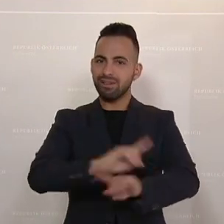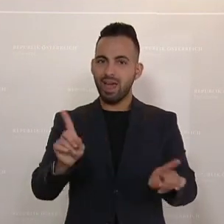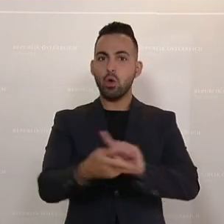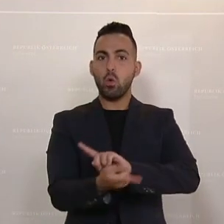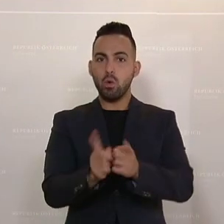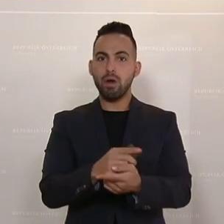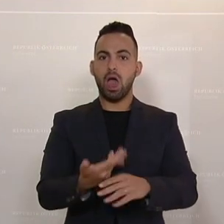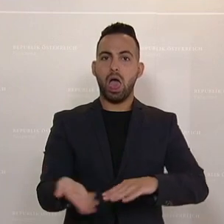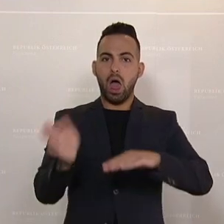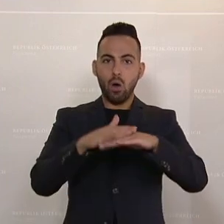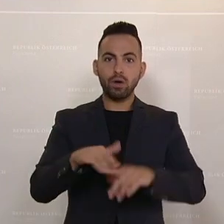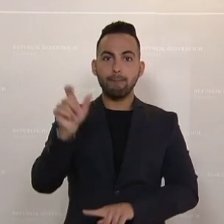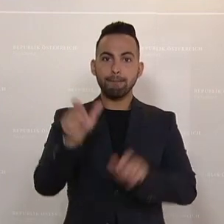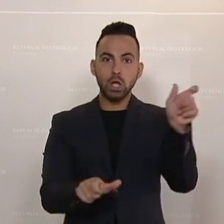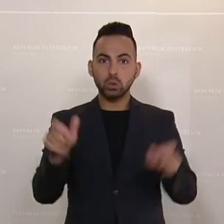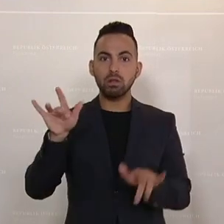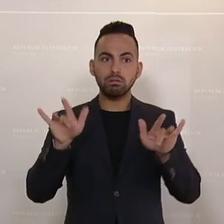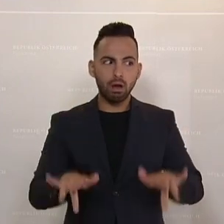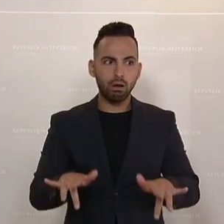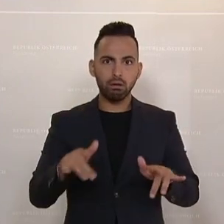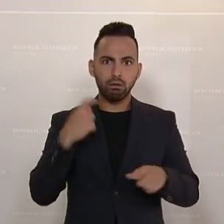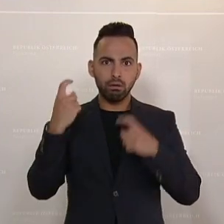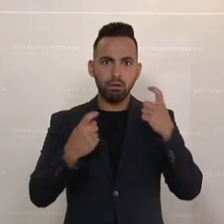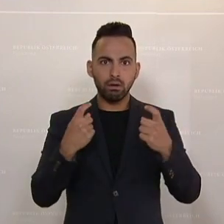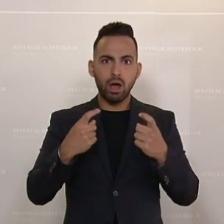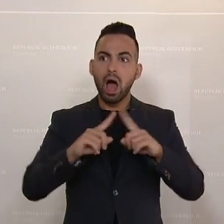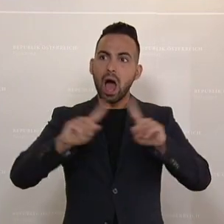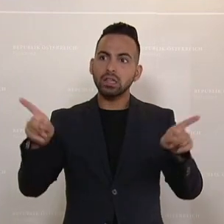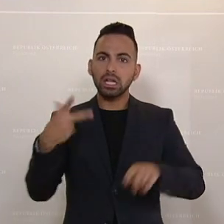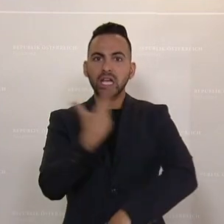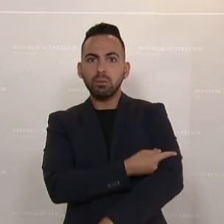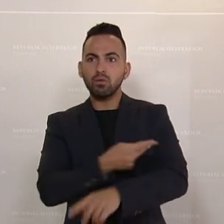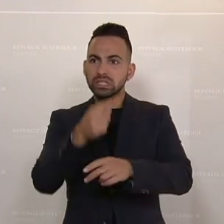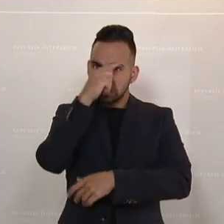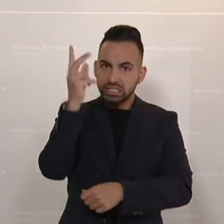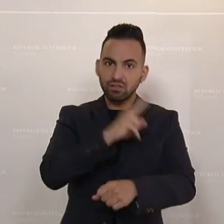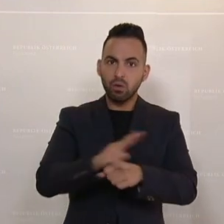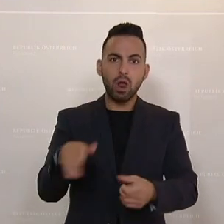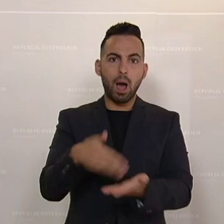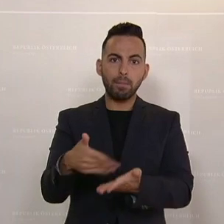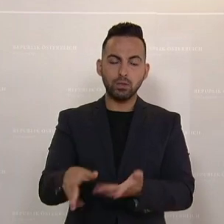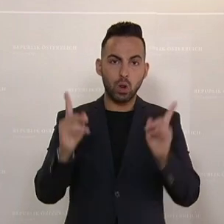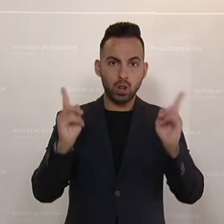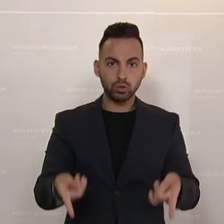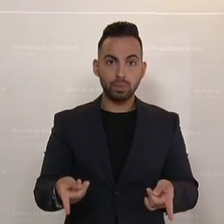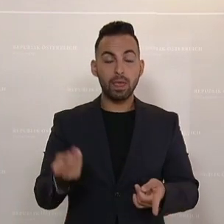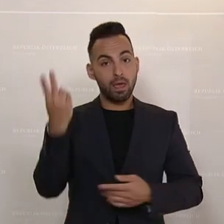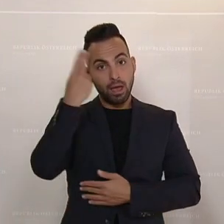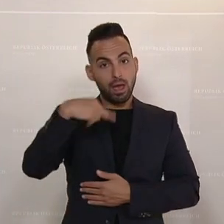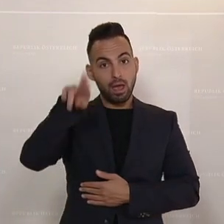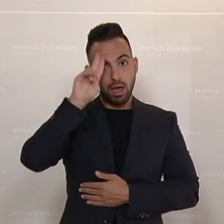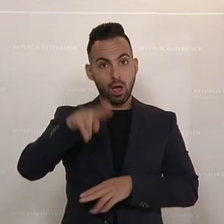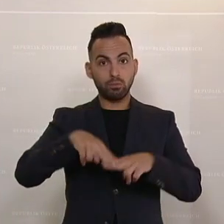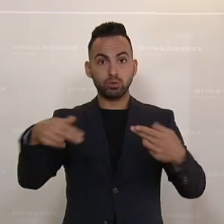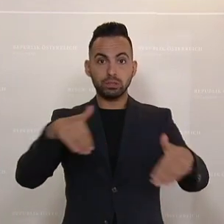darüber hinaus noch dazu geführt, dass die Menschen auch andere sinnvolle Impfungen nicht mehr in Anspruch genommen haben. Das, Herr Bundesminister Rauch, das,